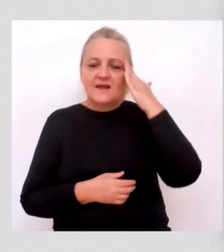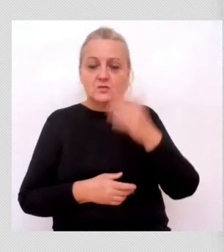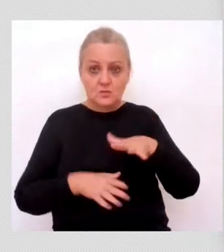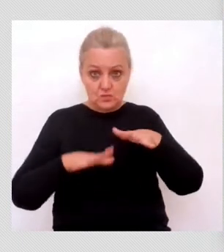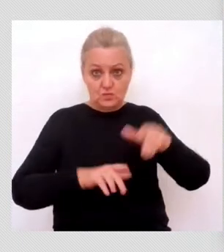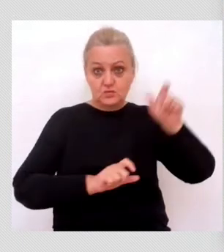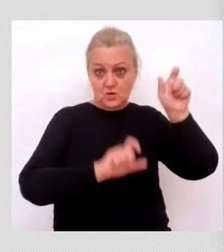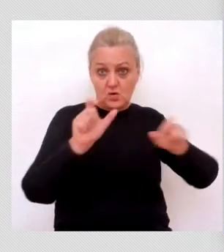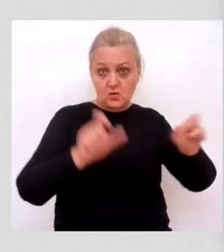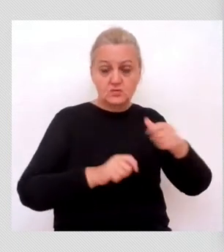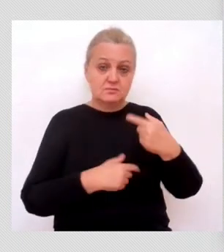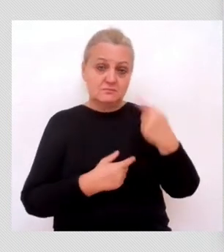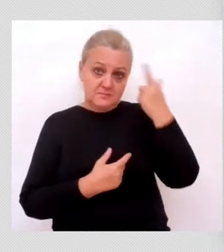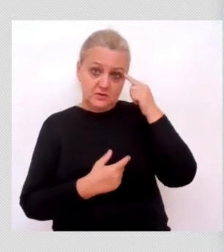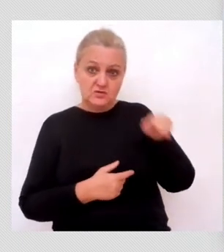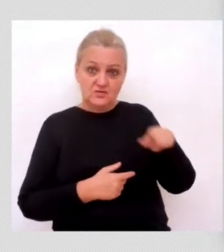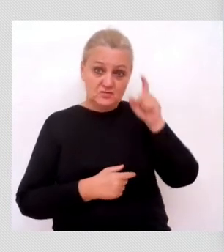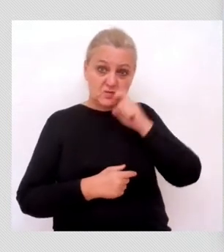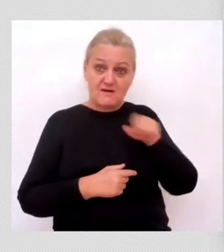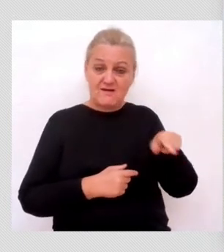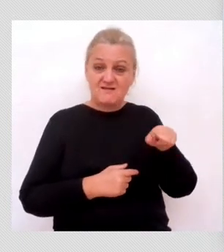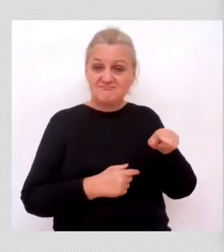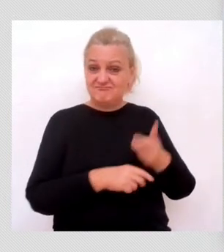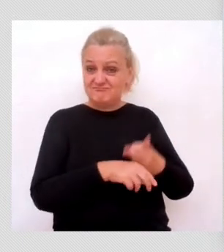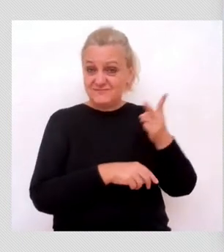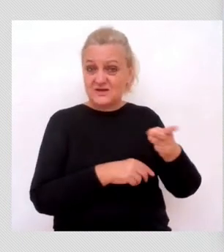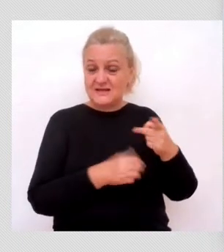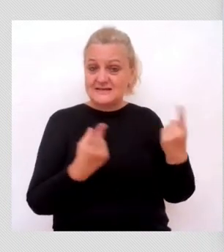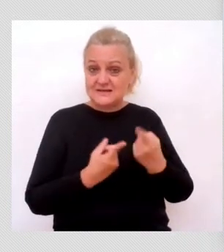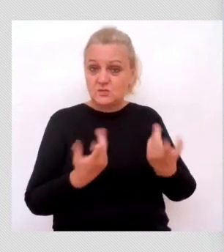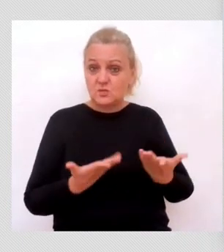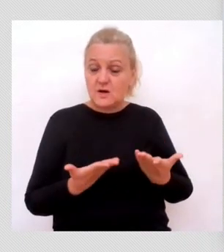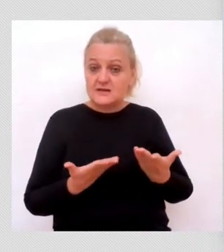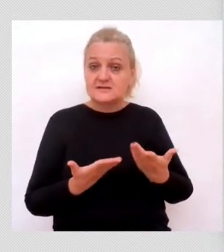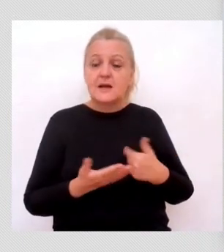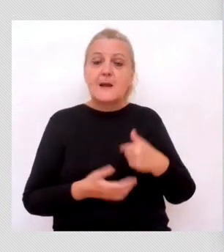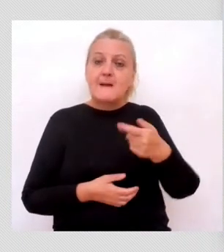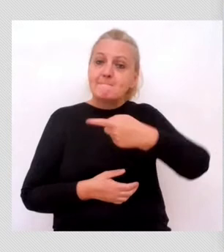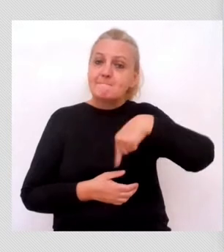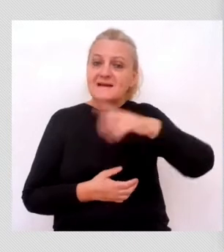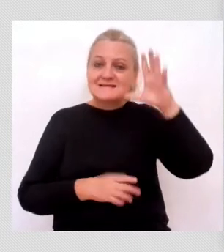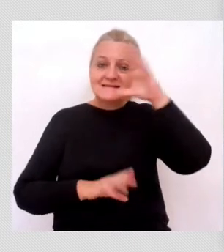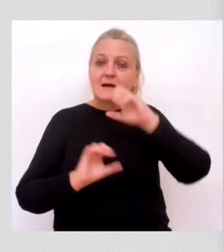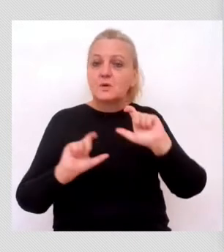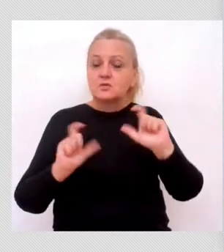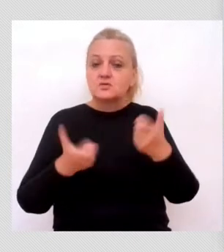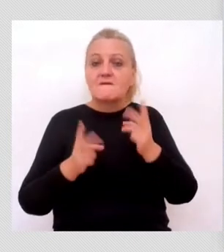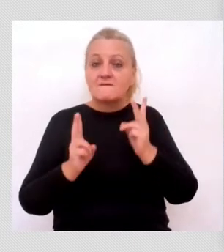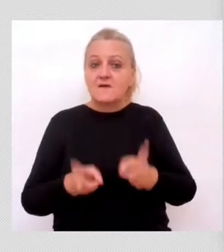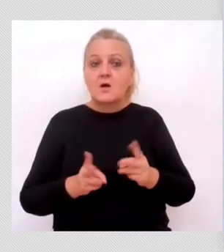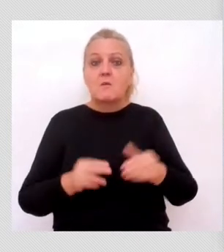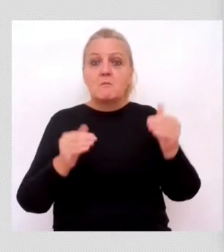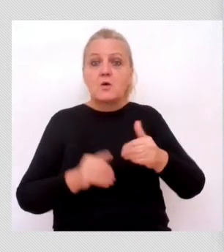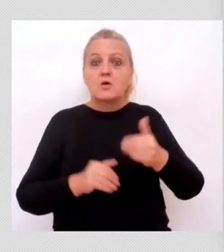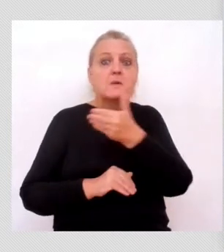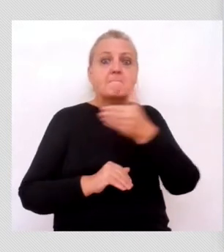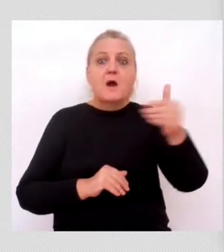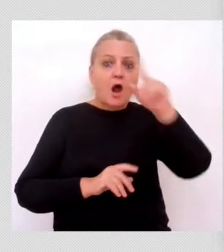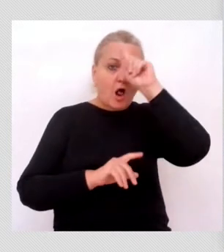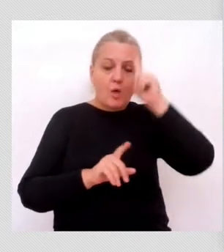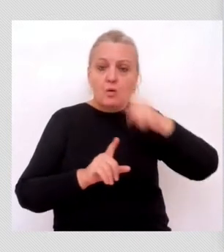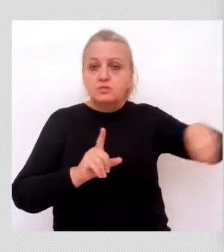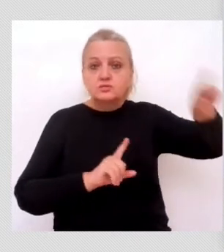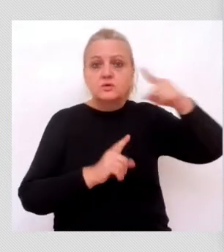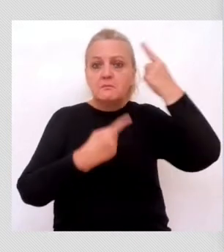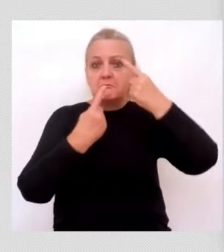uważa, że to jest sytuacja patologiczna. Bo my zapominamy o fakcie, że być może miliony obywateli uważają tę